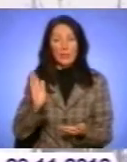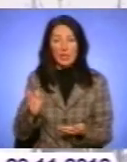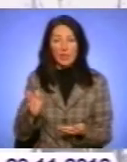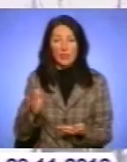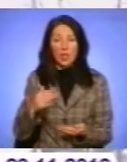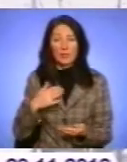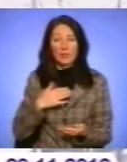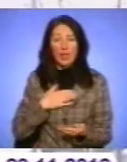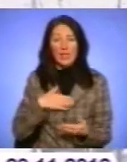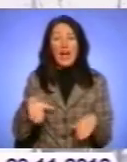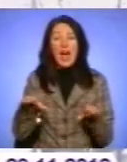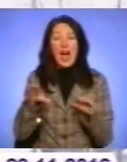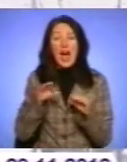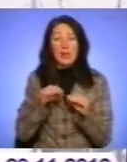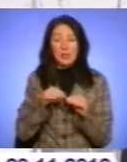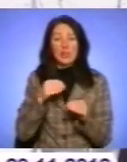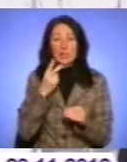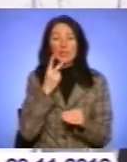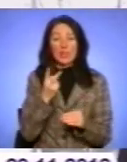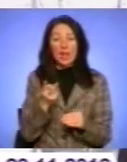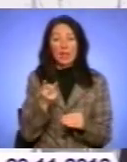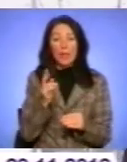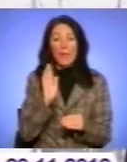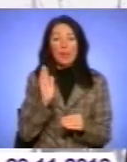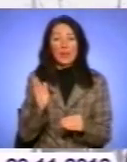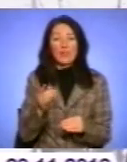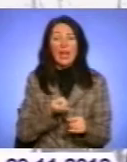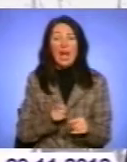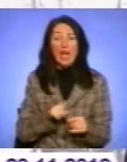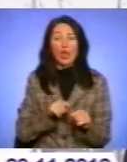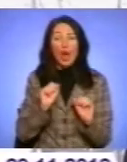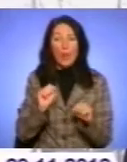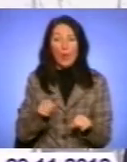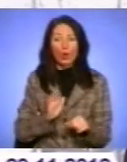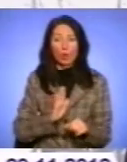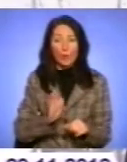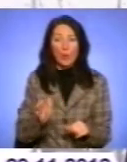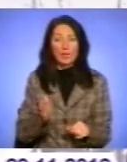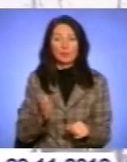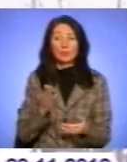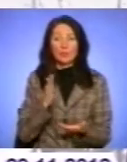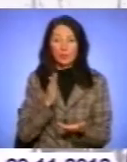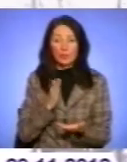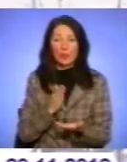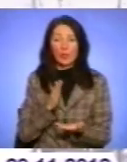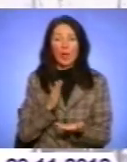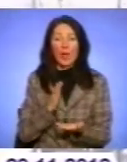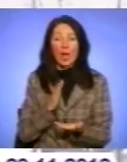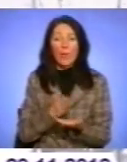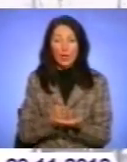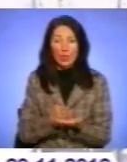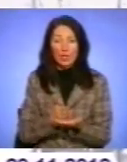На наш совместный взгляд, перспективные, которые могут быть положены вот в